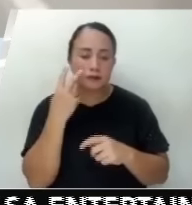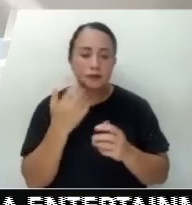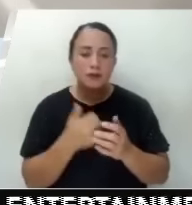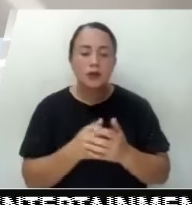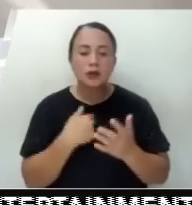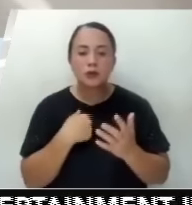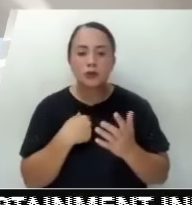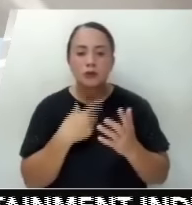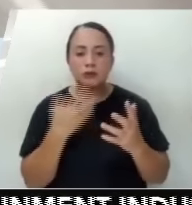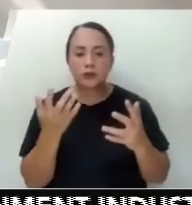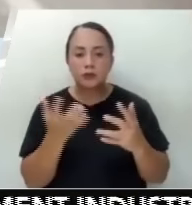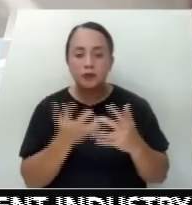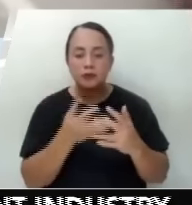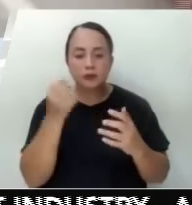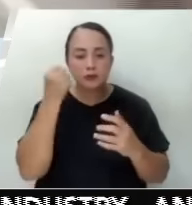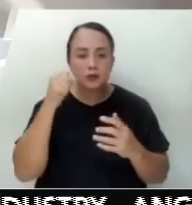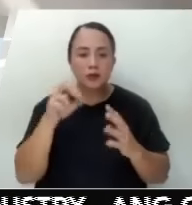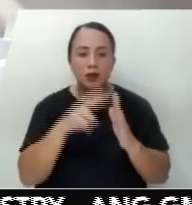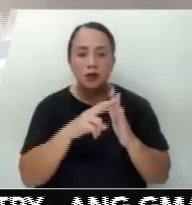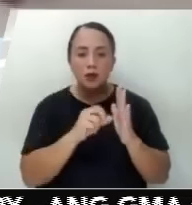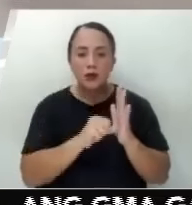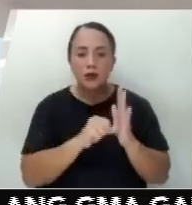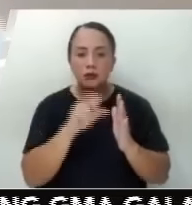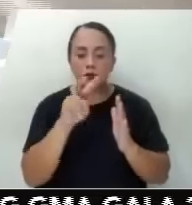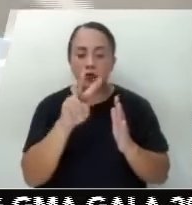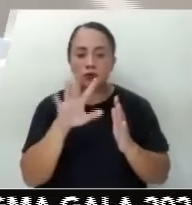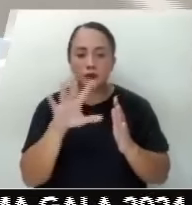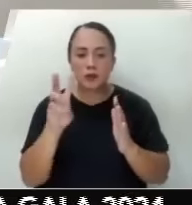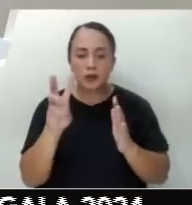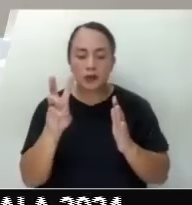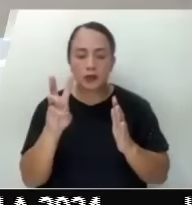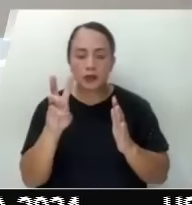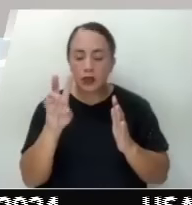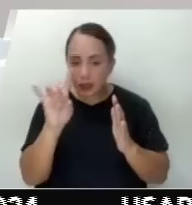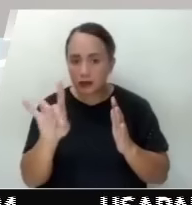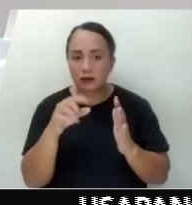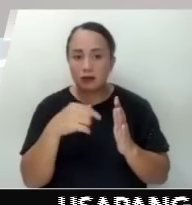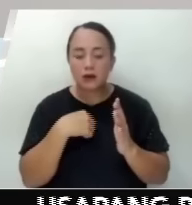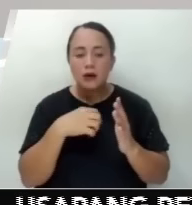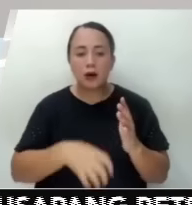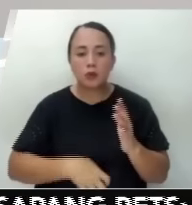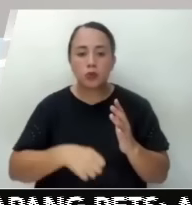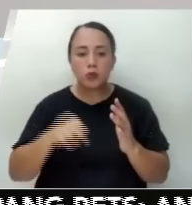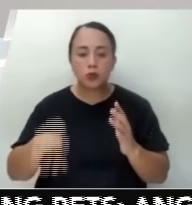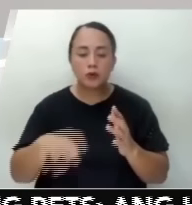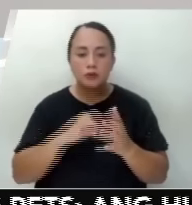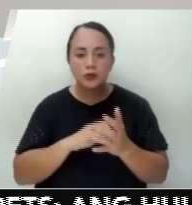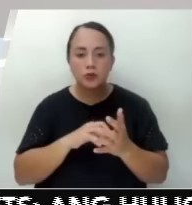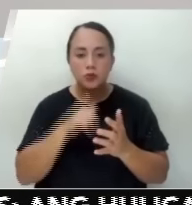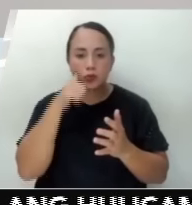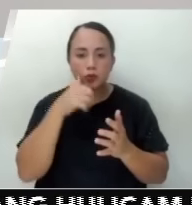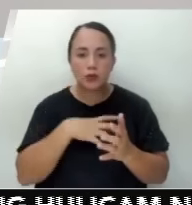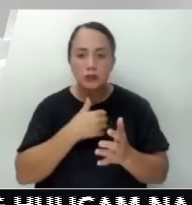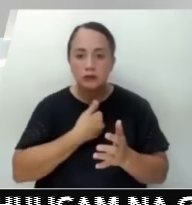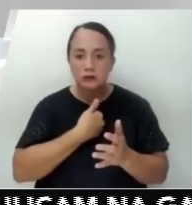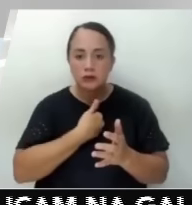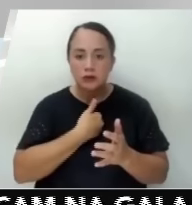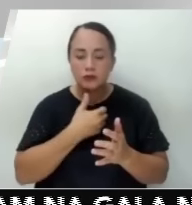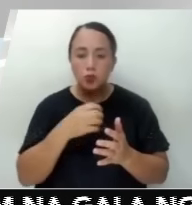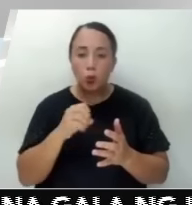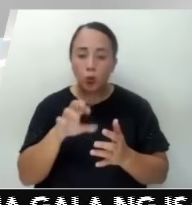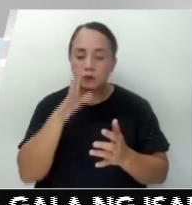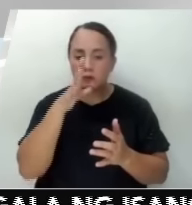reklamong paglabag sa Article 258 ng Revised Penal Code o abortion practiced by the woman herself or by her parents.